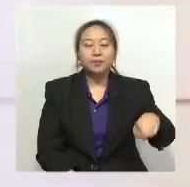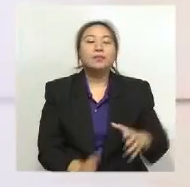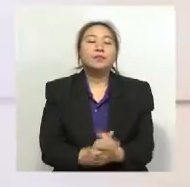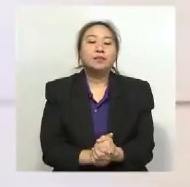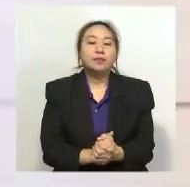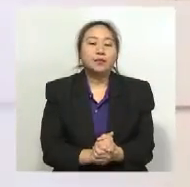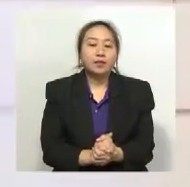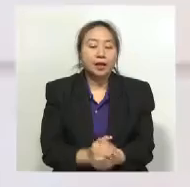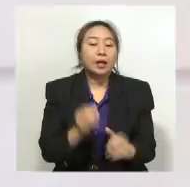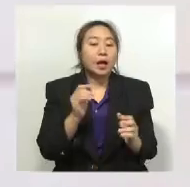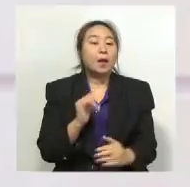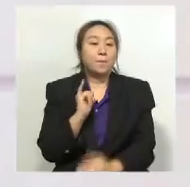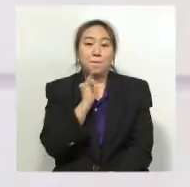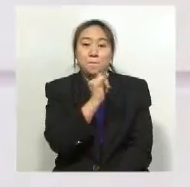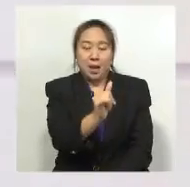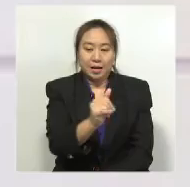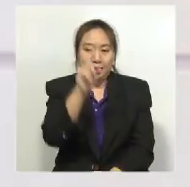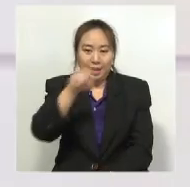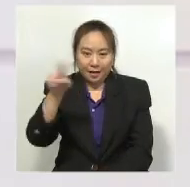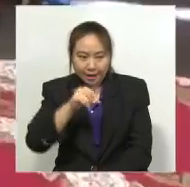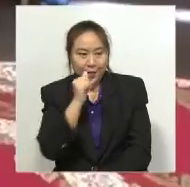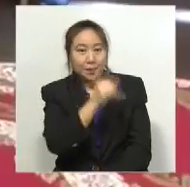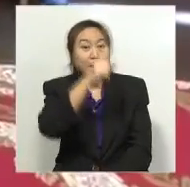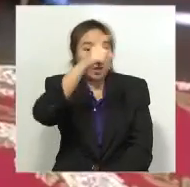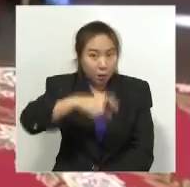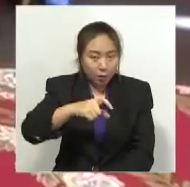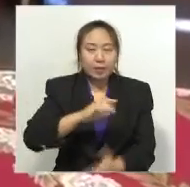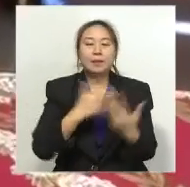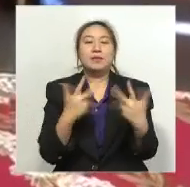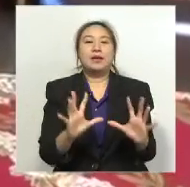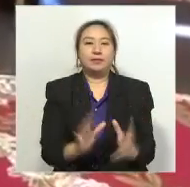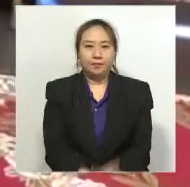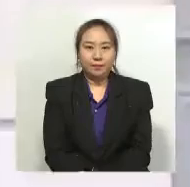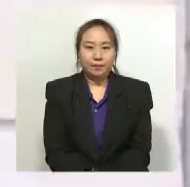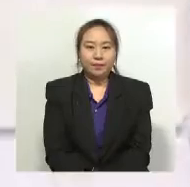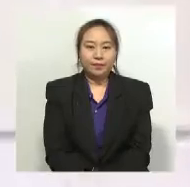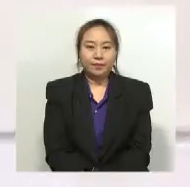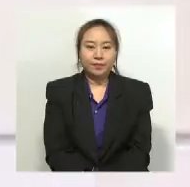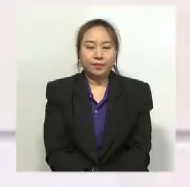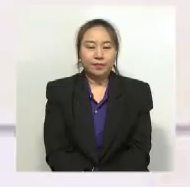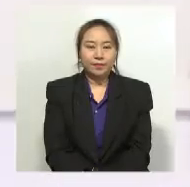นับเป็นการเสร็จสิ้นการเยือนอังกฤษและฝรั่งเศสอย่างเป็นทางการของนายกรัฐมนตรีครับ